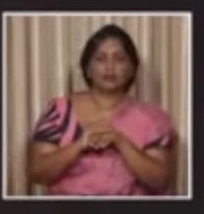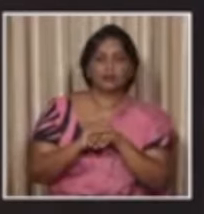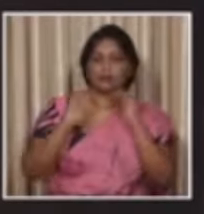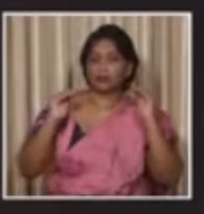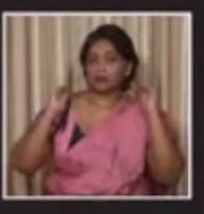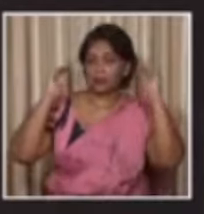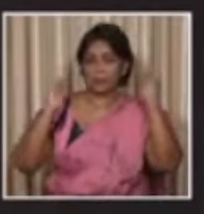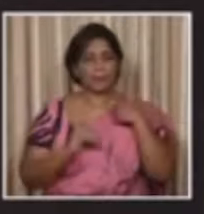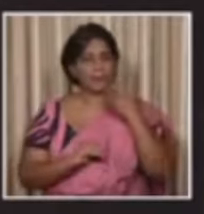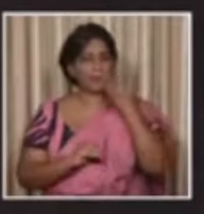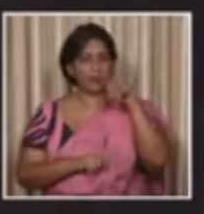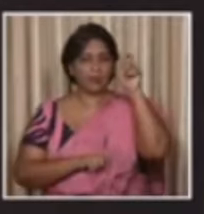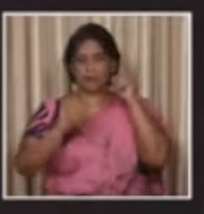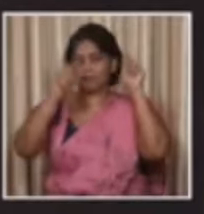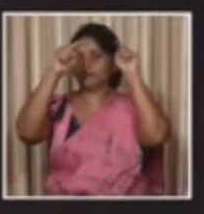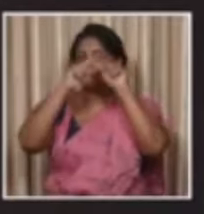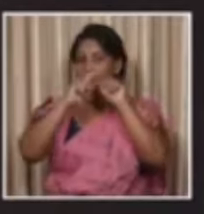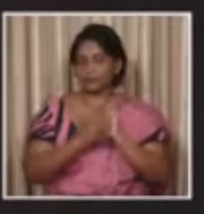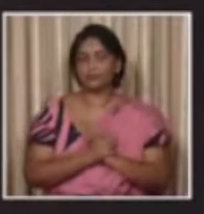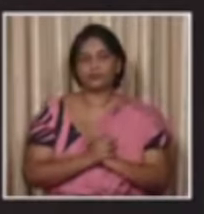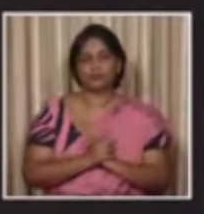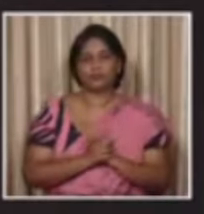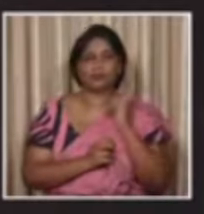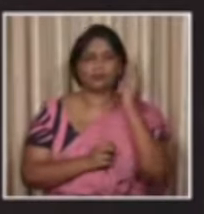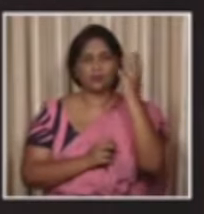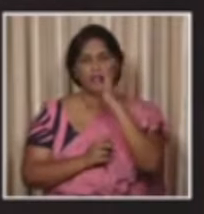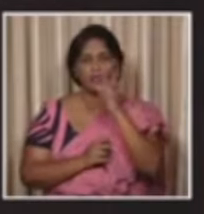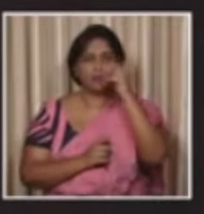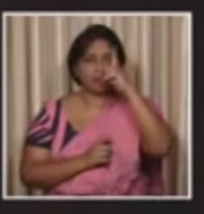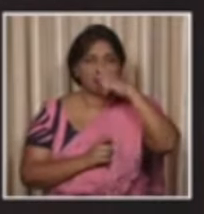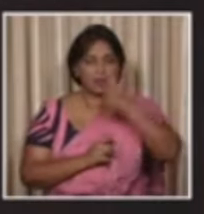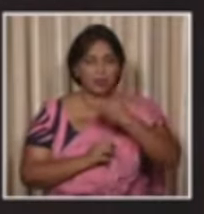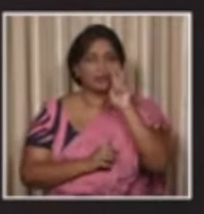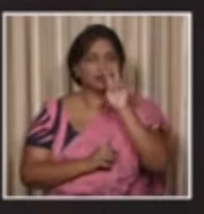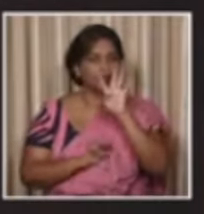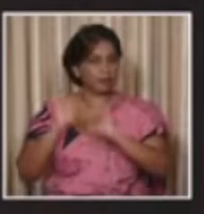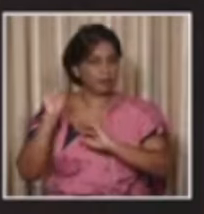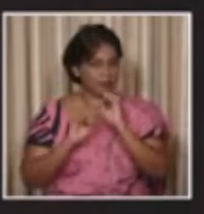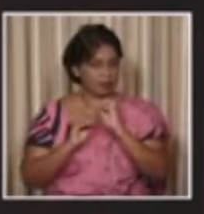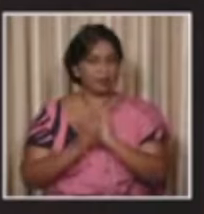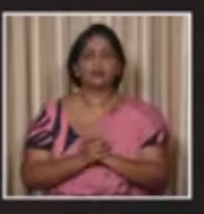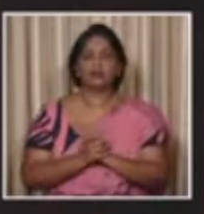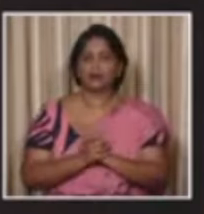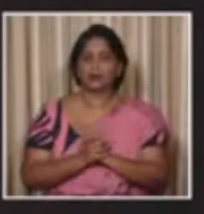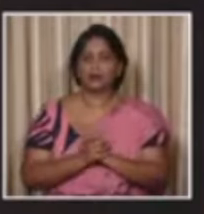ඉහළම සුදුසුකම් තියෙන පිරිස තමයි අතන්ට යන්නේ. ඒ 3-4 දෙනාට වැඩි වෙලා තියෙන ගාන